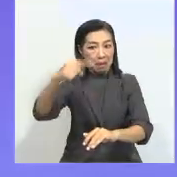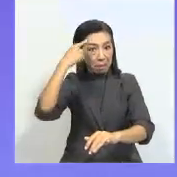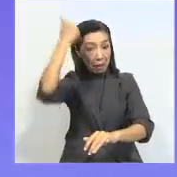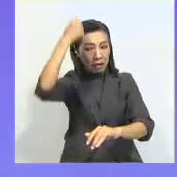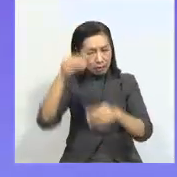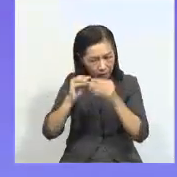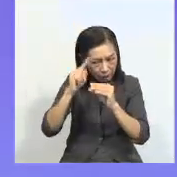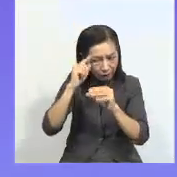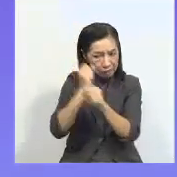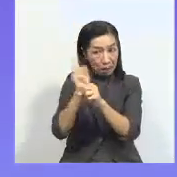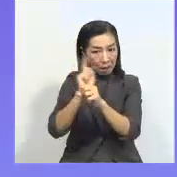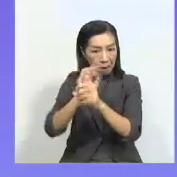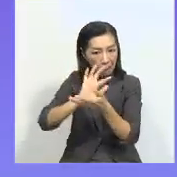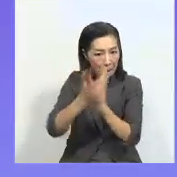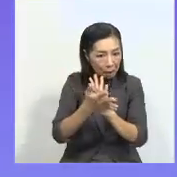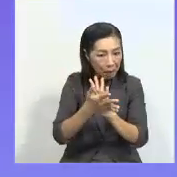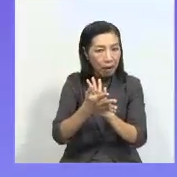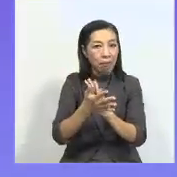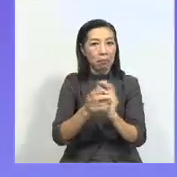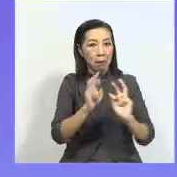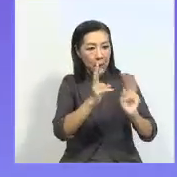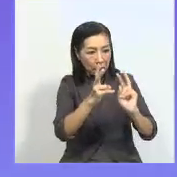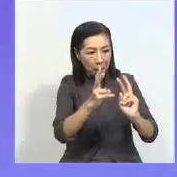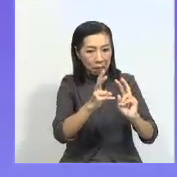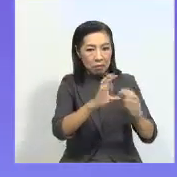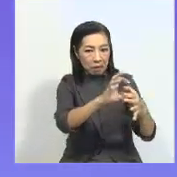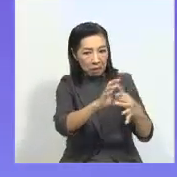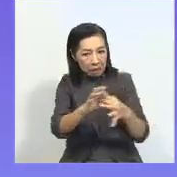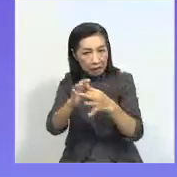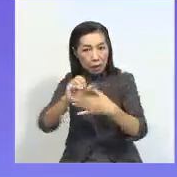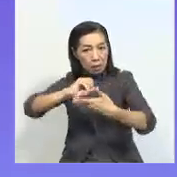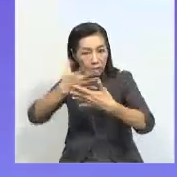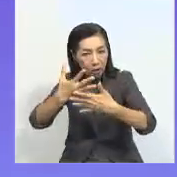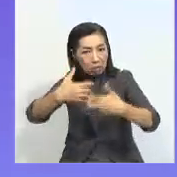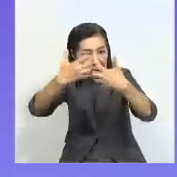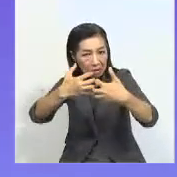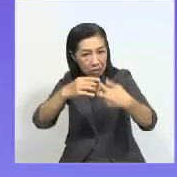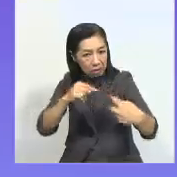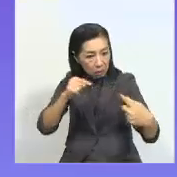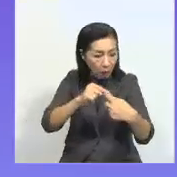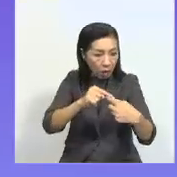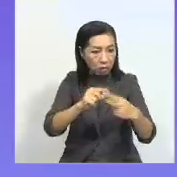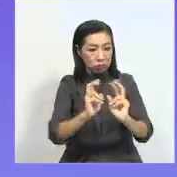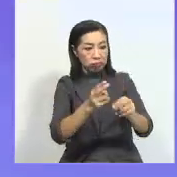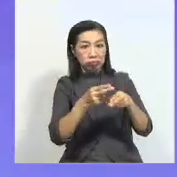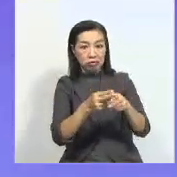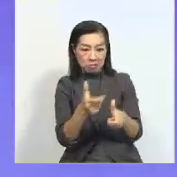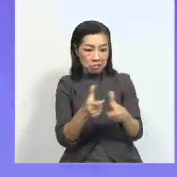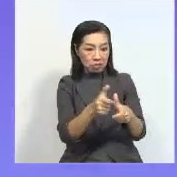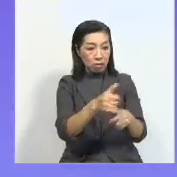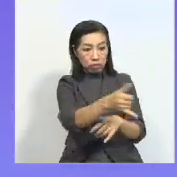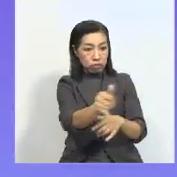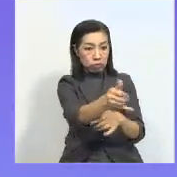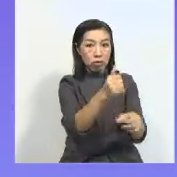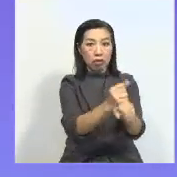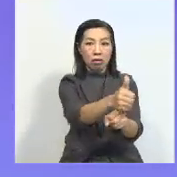สามารถทำมาเป็นกลไกขยับขับเคลื่อนได้ต้องบอกว่าแล้วถ้าเราส่งเสริมไปในทิศทางที่ดีในอน